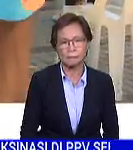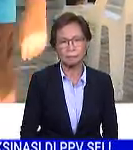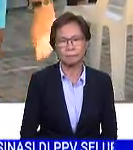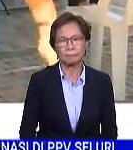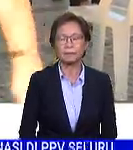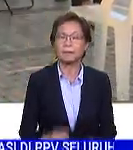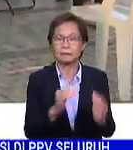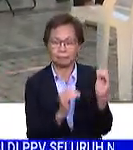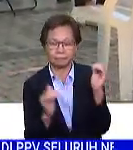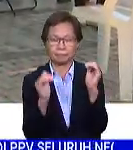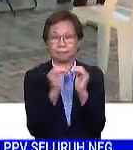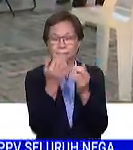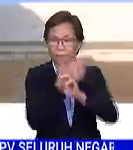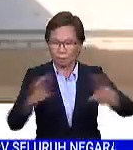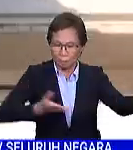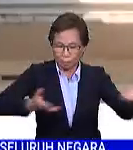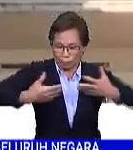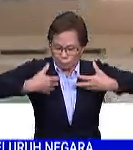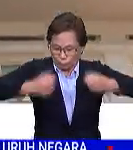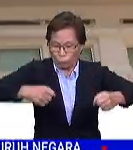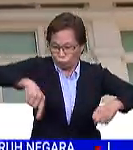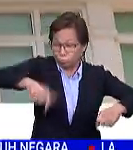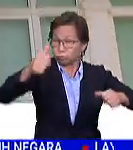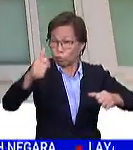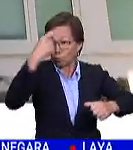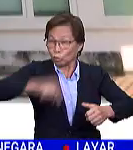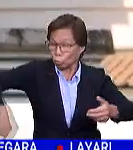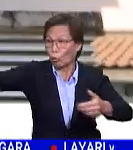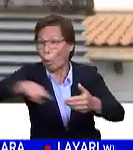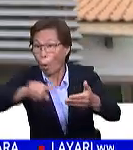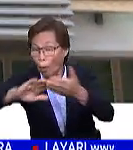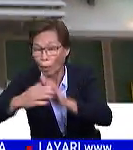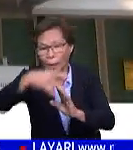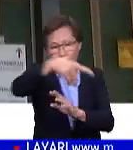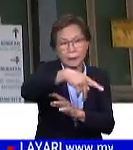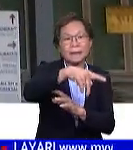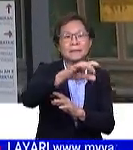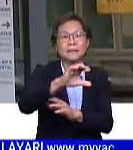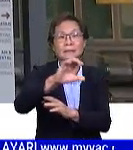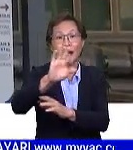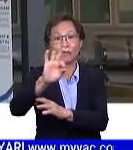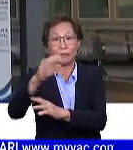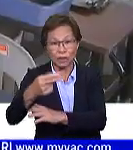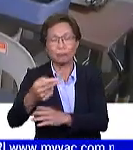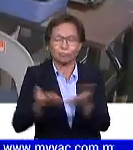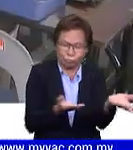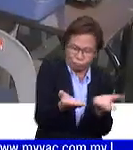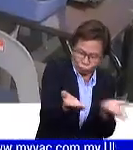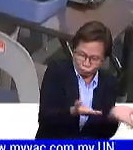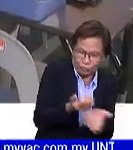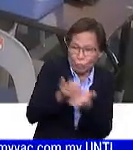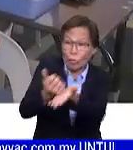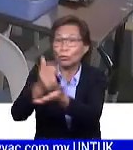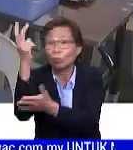Selaras dengan misi menjadikan perkhidmatan kesihatan berkualiti kepada masyarakat, PCSH turut menyumbang khidmat membantu